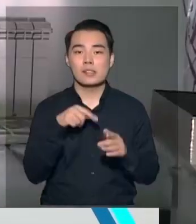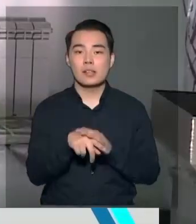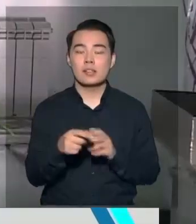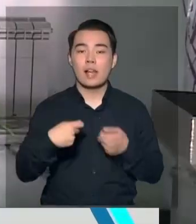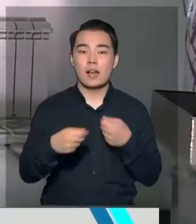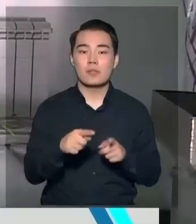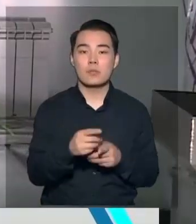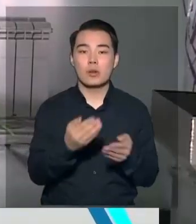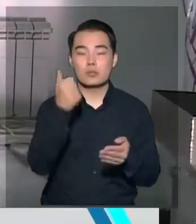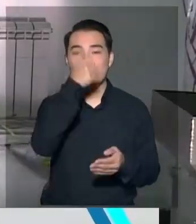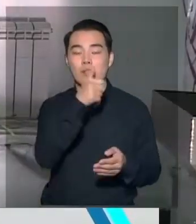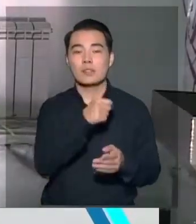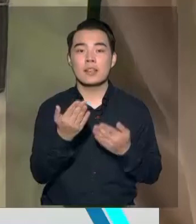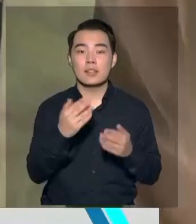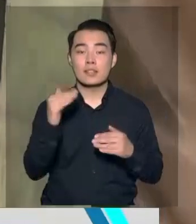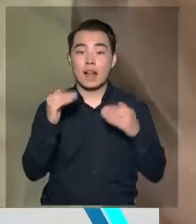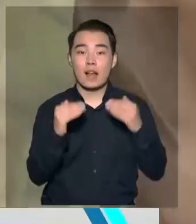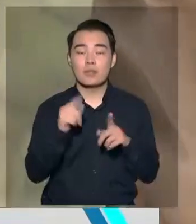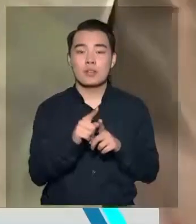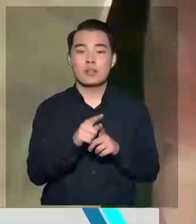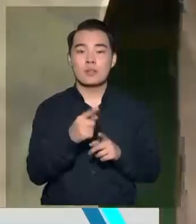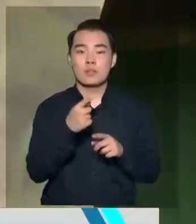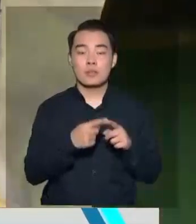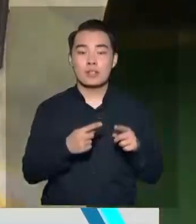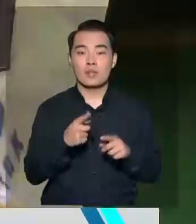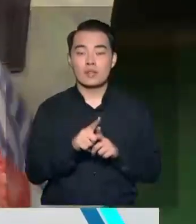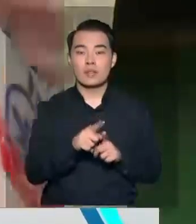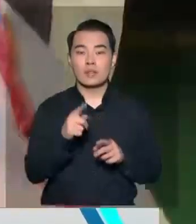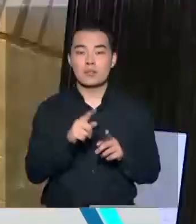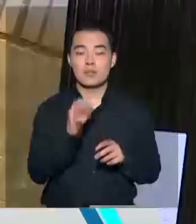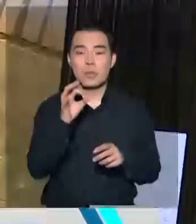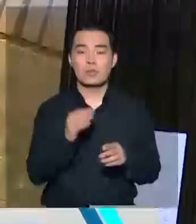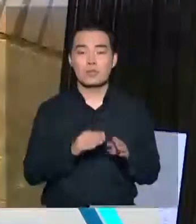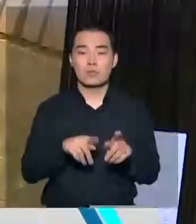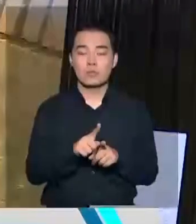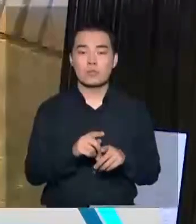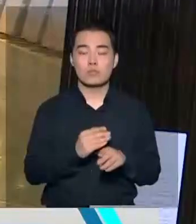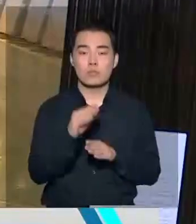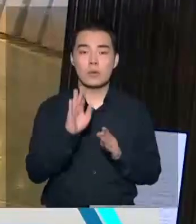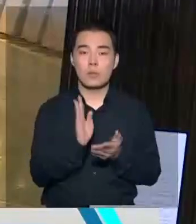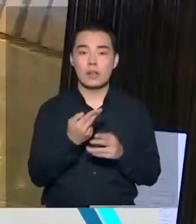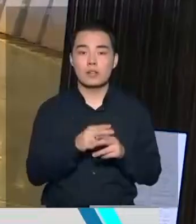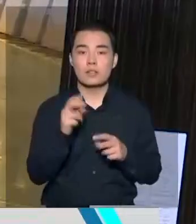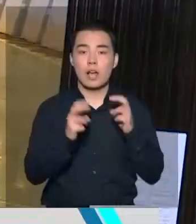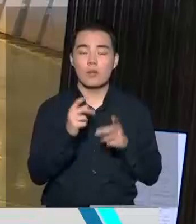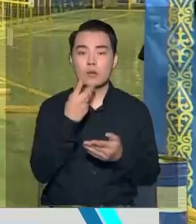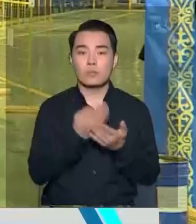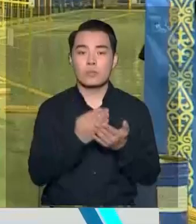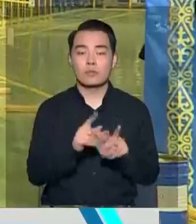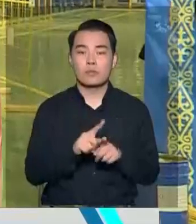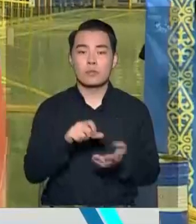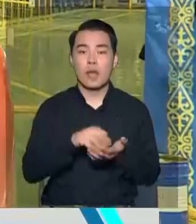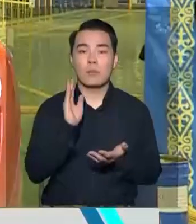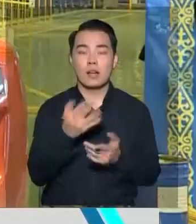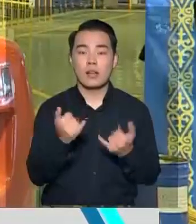саттық өткен жылдың осы кезеңімен салыстырғанда 1,5 есеге ұлғайды. Бұл ретте былтыр жыл соңында ашылған шыны зауытының үлесі басым. Қазір